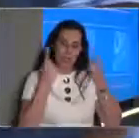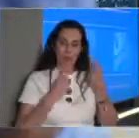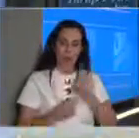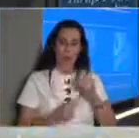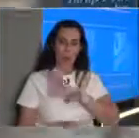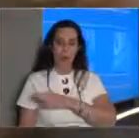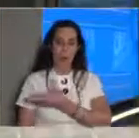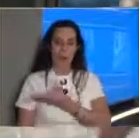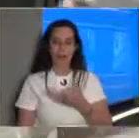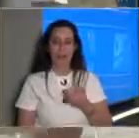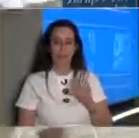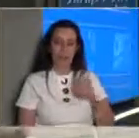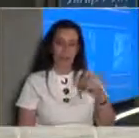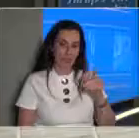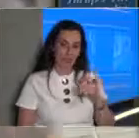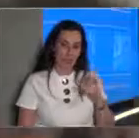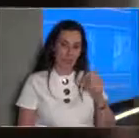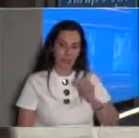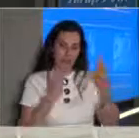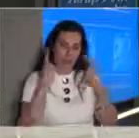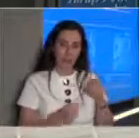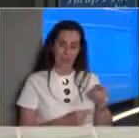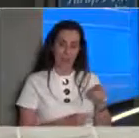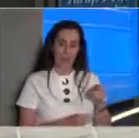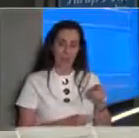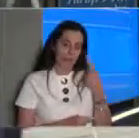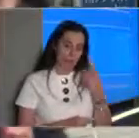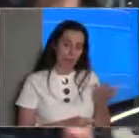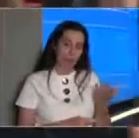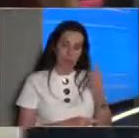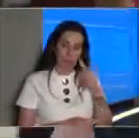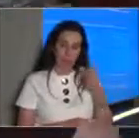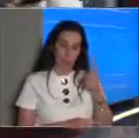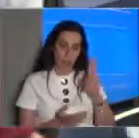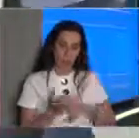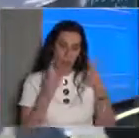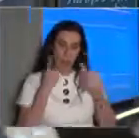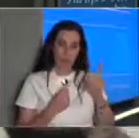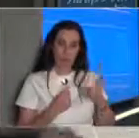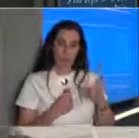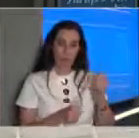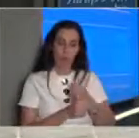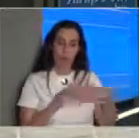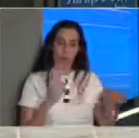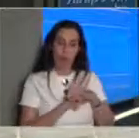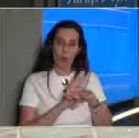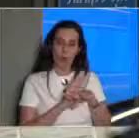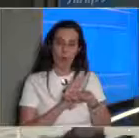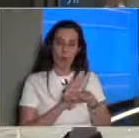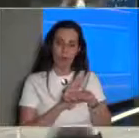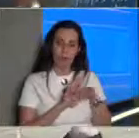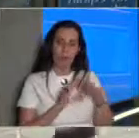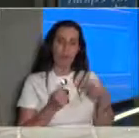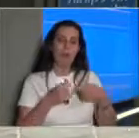החרדים, לא ליברמן. מי שאמור ללכת לצבא זה החרדים. ועל פניו נראה יותר נכון שהחרדים צריכים לחוקק את החוק לפי